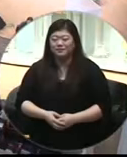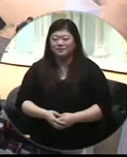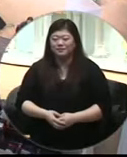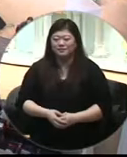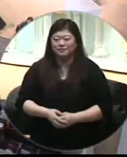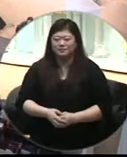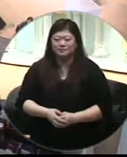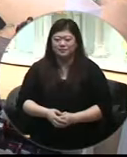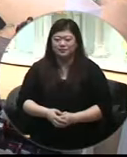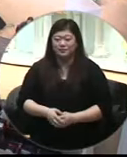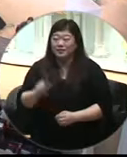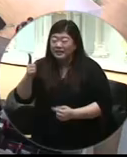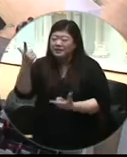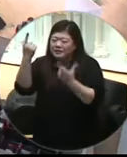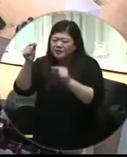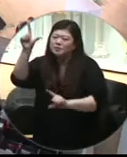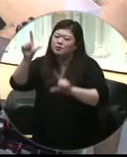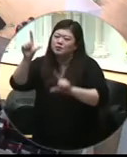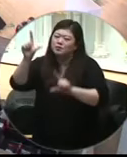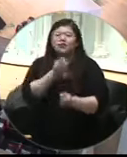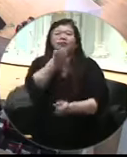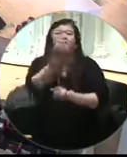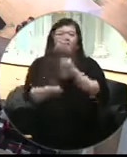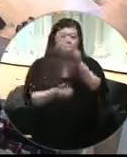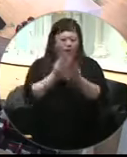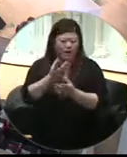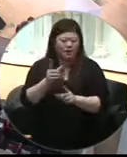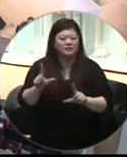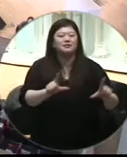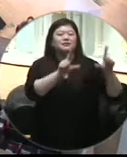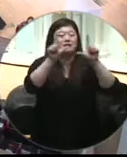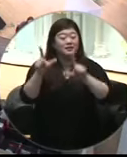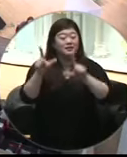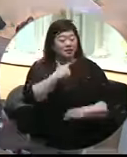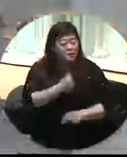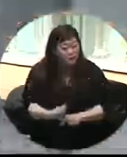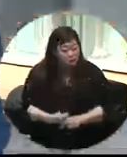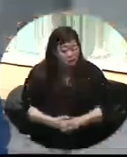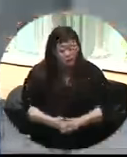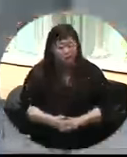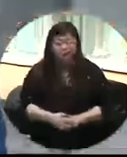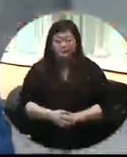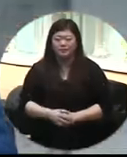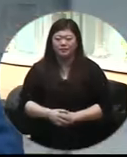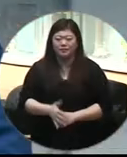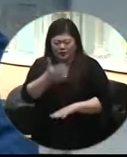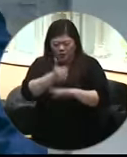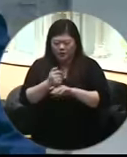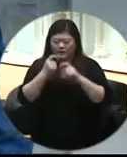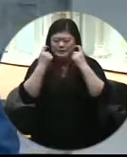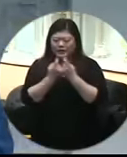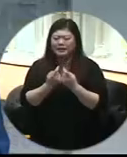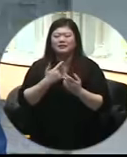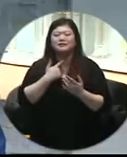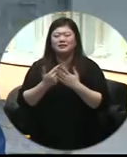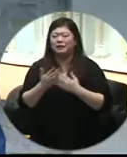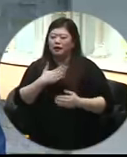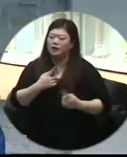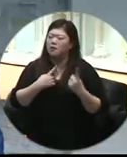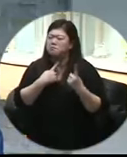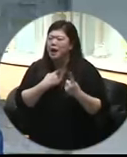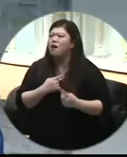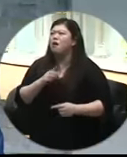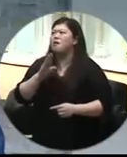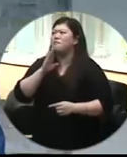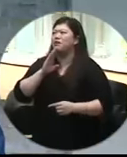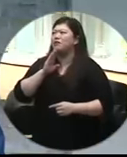그렇게 여러분이 고백할 수 있기를 바라고 그렇게 바라보시기를 바랍니다. 그래서 개인의 영적 체험을 넘어서서